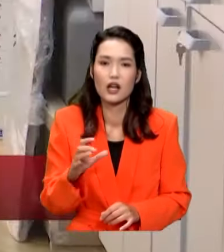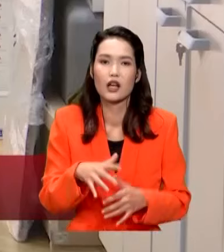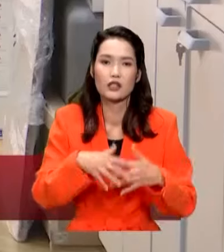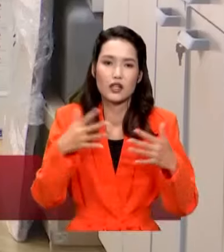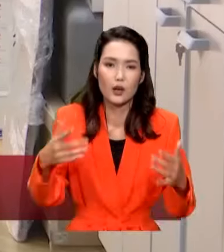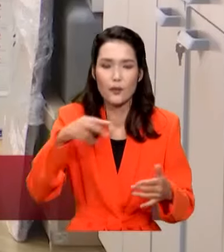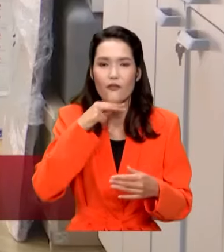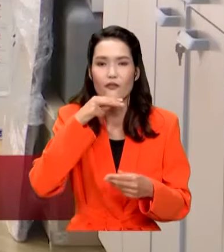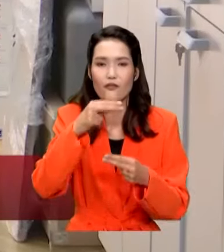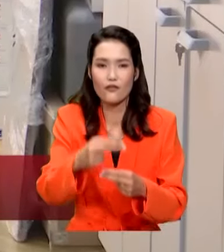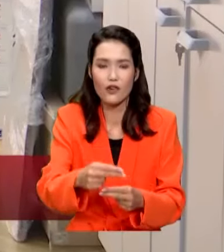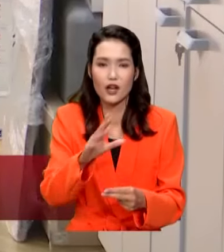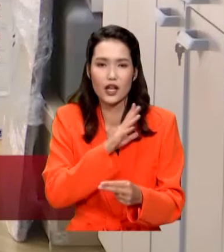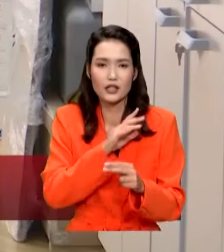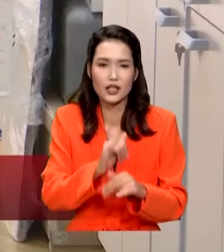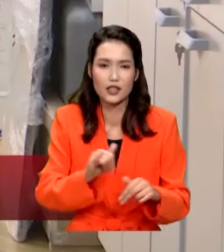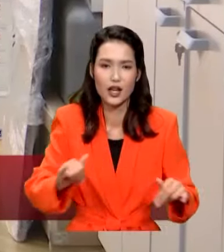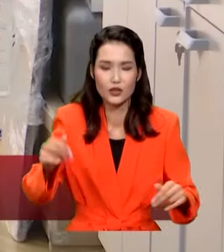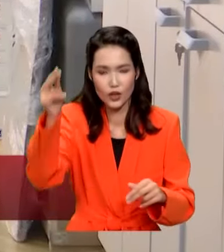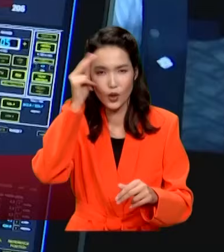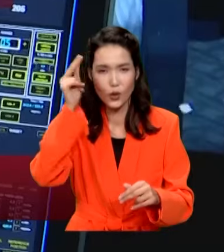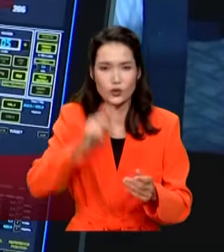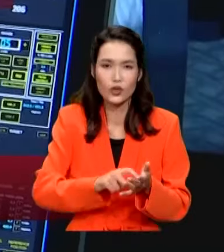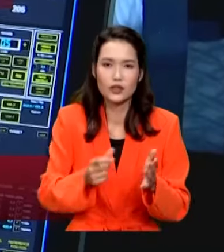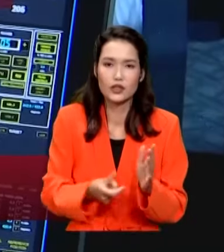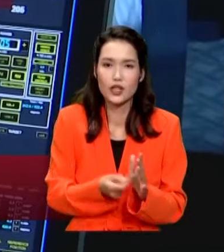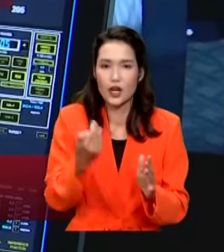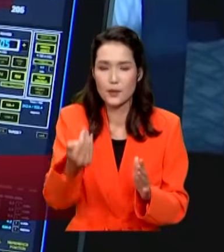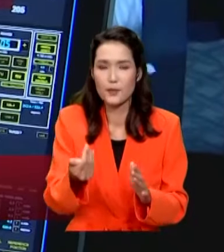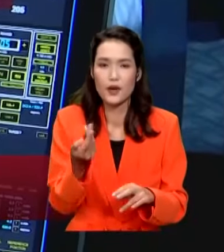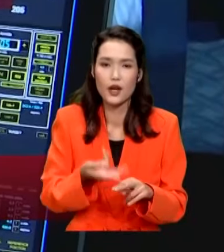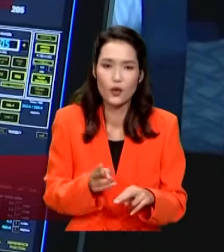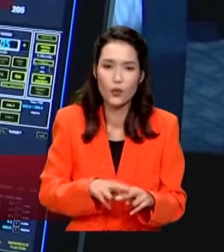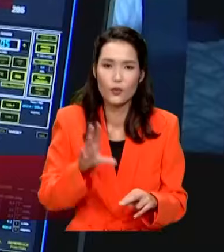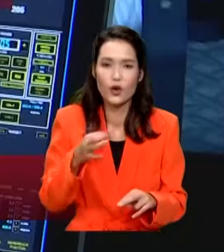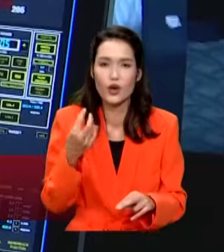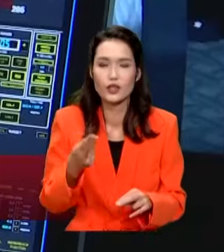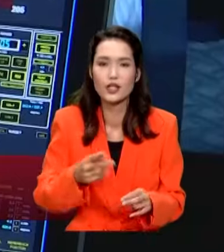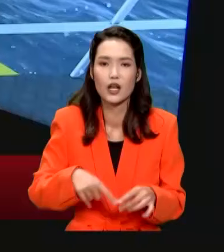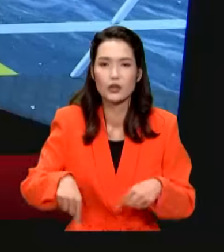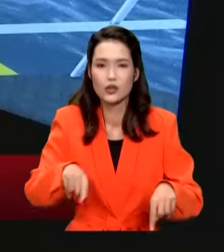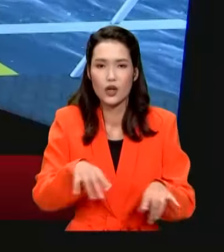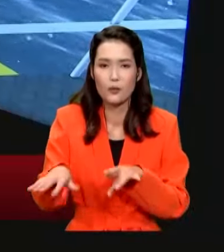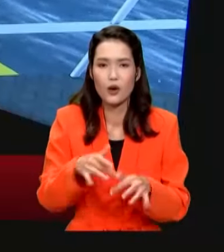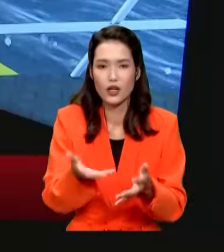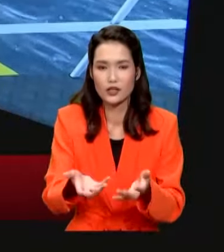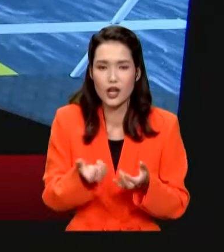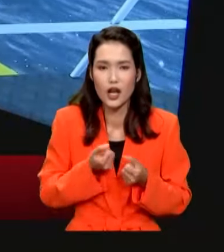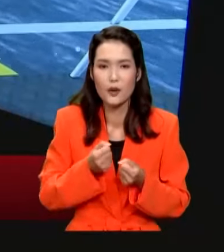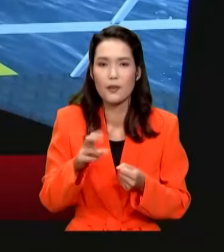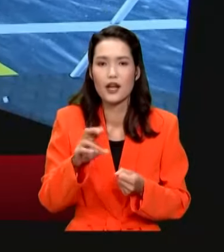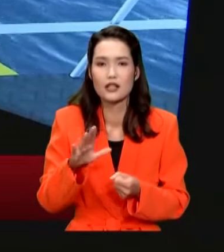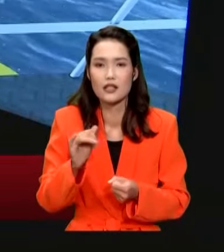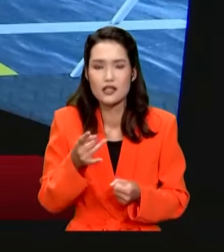большое внимание непрерывному развитию учебного заведения. При этом фонд – некоммерческая организация, и получение дивидендов